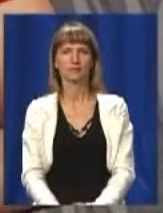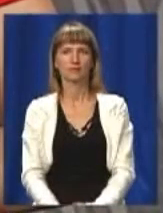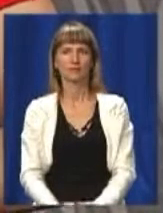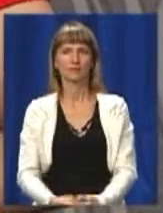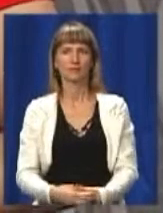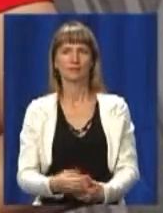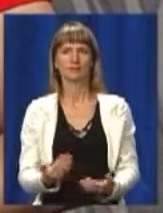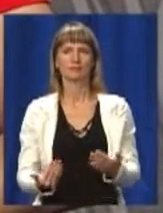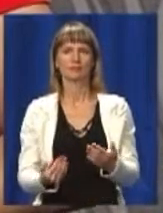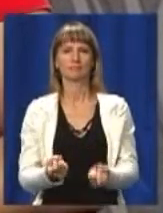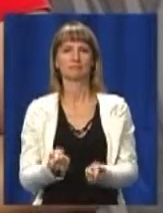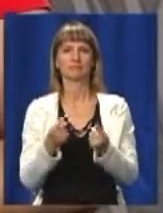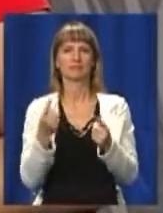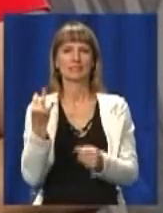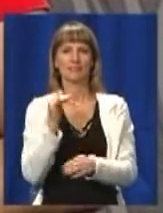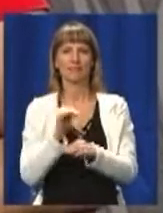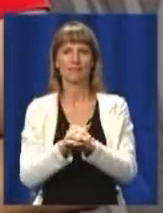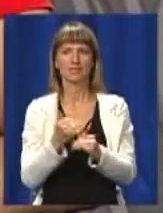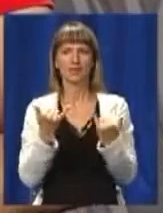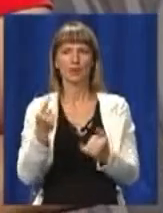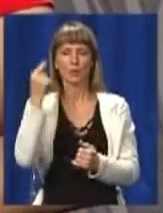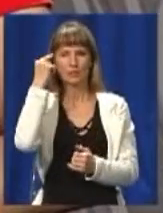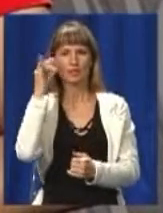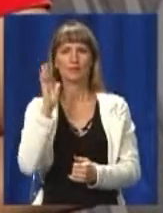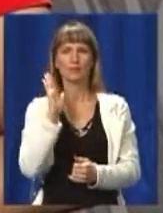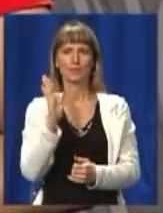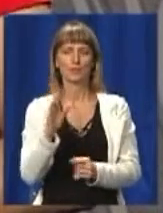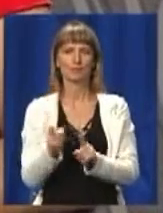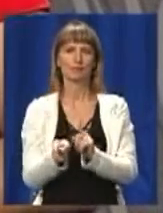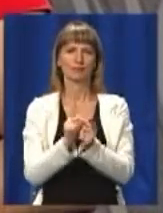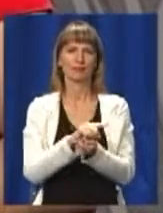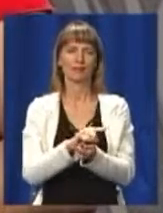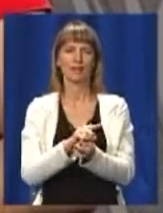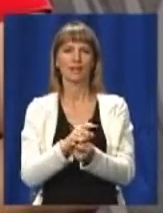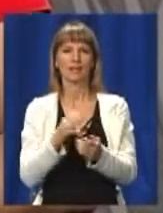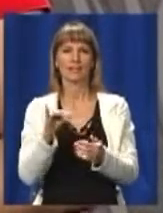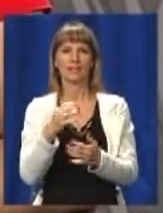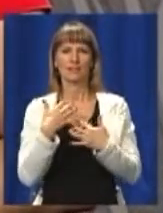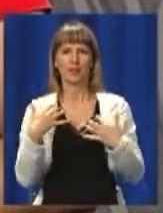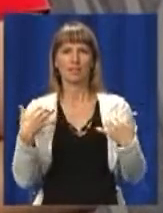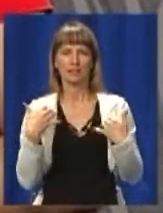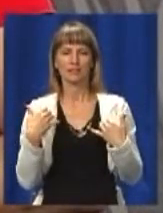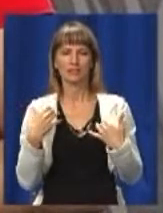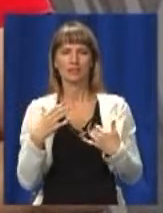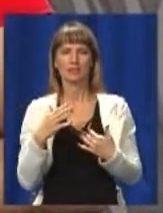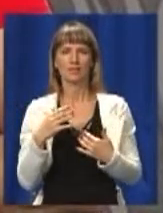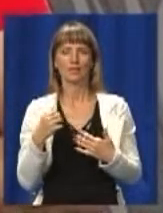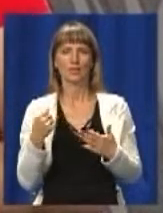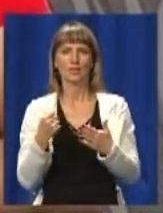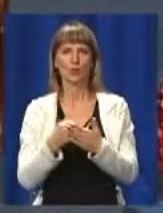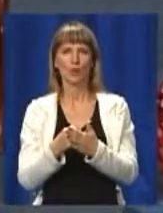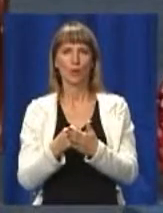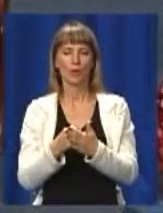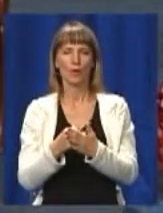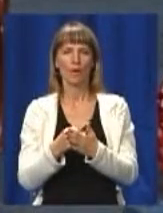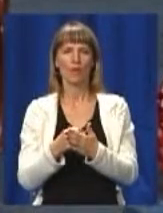Ну, виявляється, такий от цікавий факт ми щойно дізналися і будемо переходити далі від тварин, від істот до неістот, якщо можна так